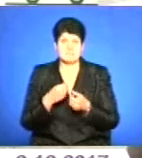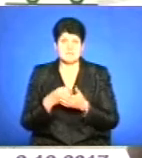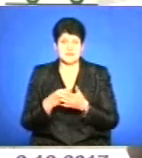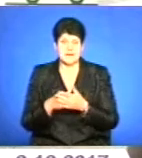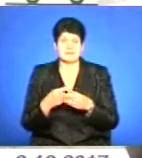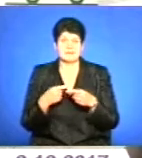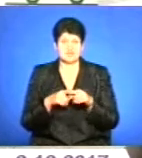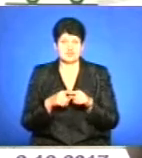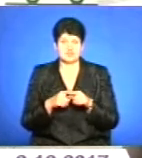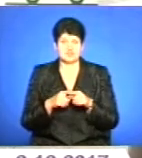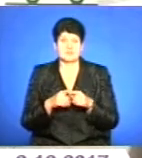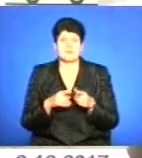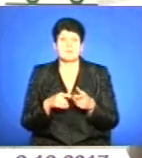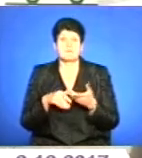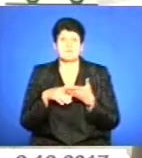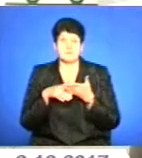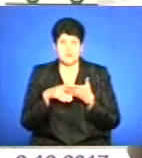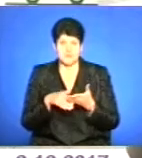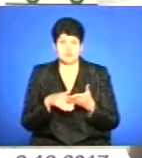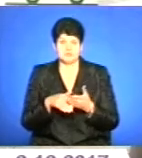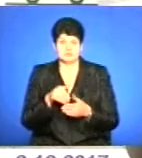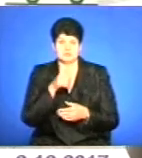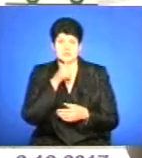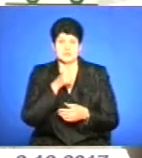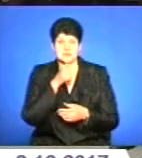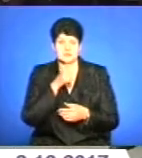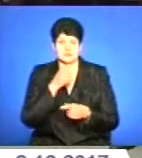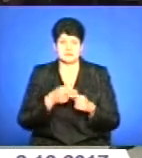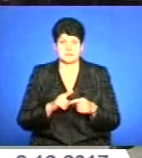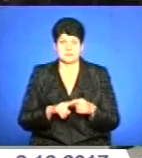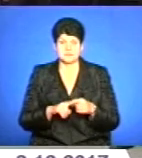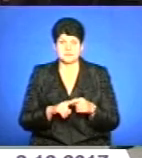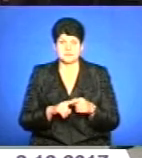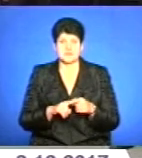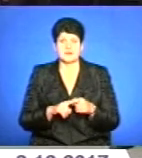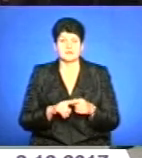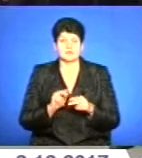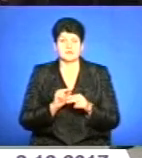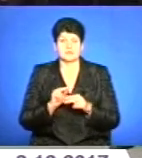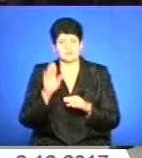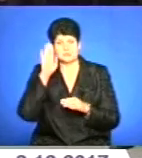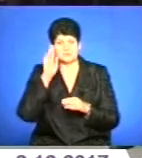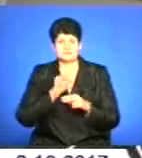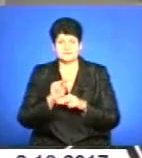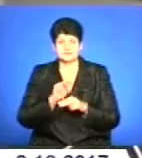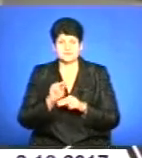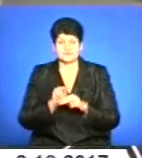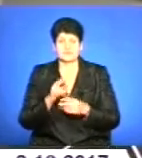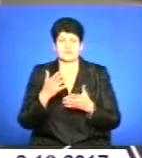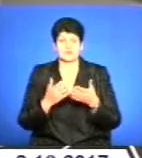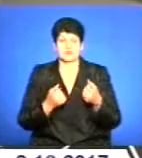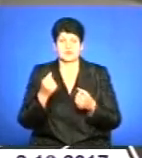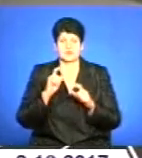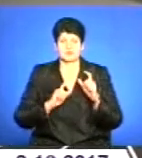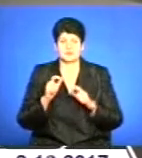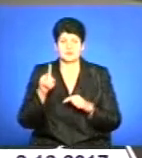материально-технический предмет, поможет испытать дане відчуття. Євген Прачук навчає водінню студентів Тернопільського вищого професійного